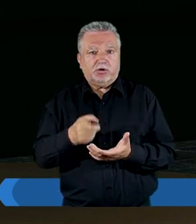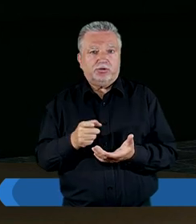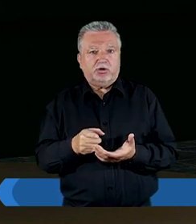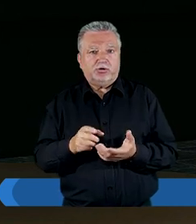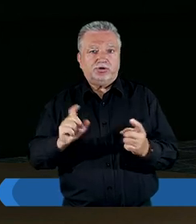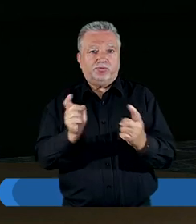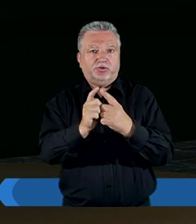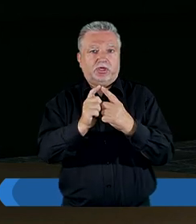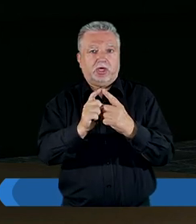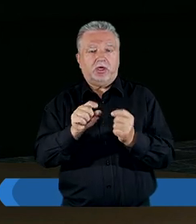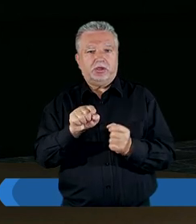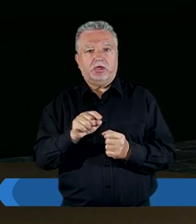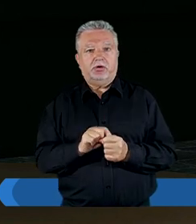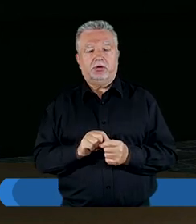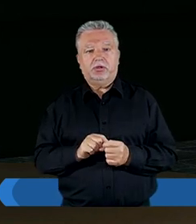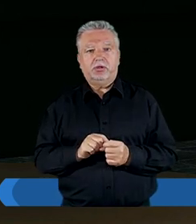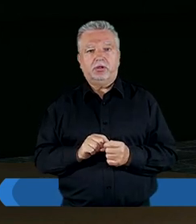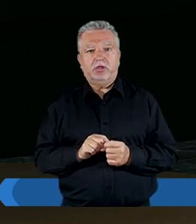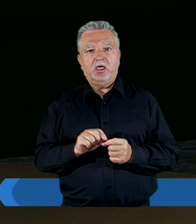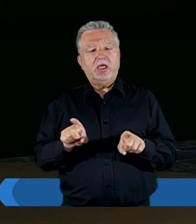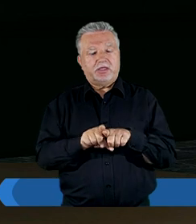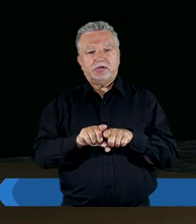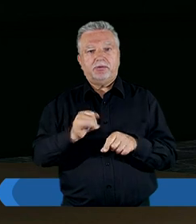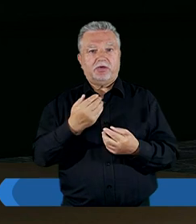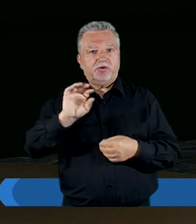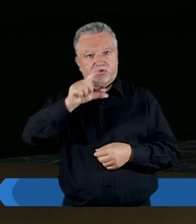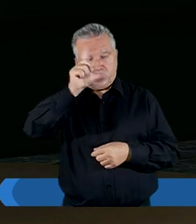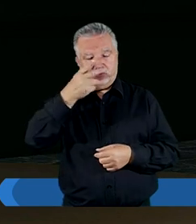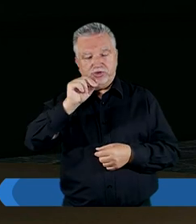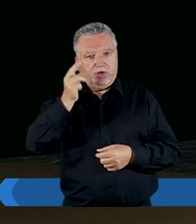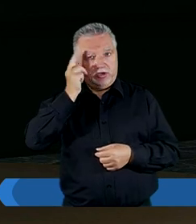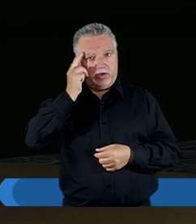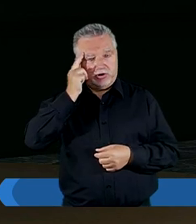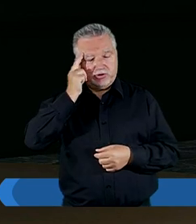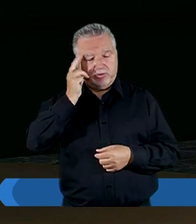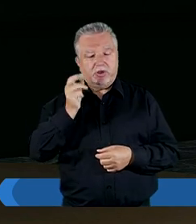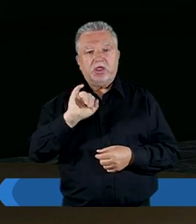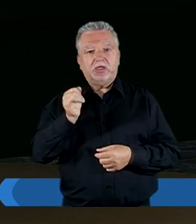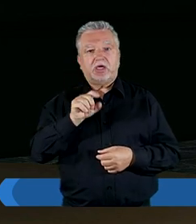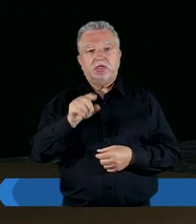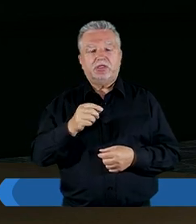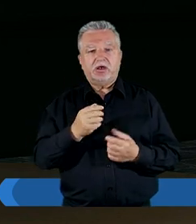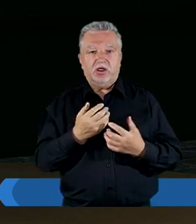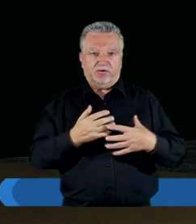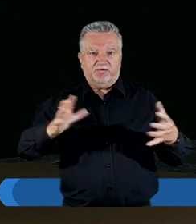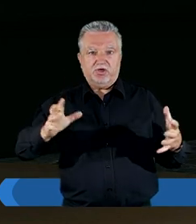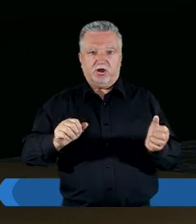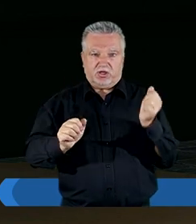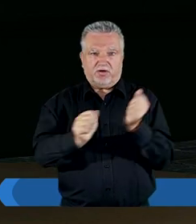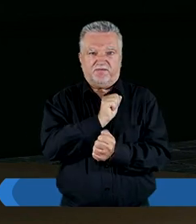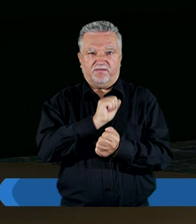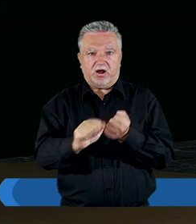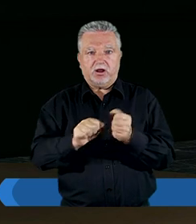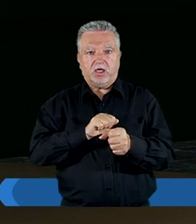go spotykają. Tak samo jak większość ludzi nie zdaje sobie sprawy, to jaki ten wielki bój, ten konflikt się